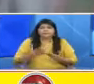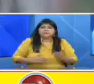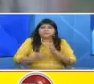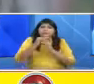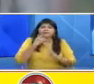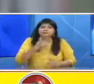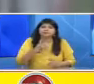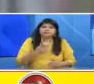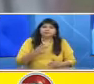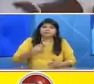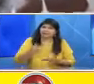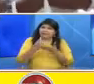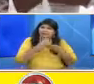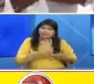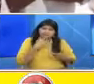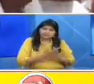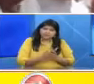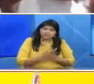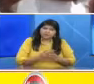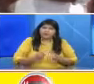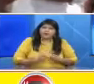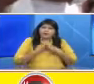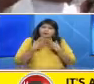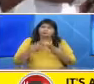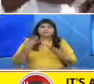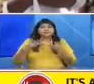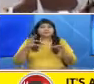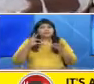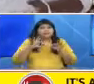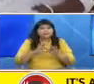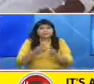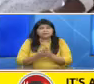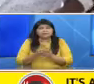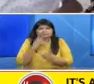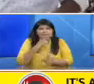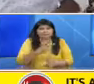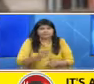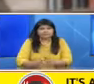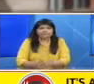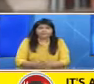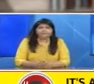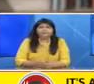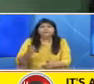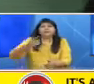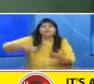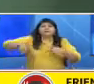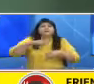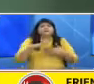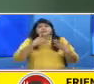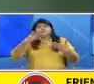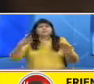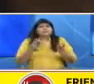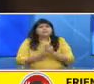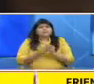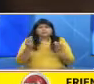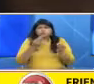हैं। सेवा भाव और आनंद भाव का अद्भुत मिलन नजर आता है। साथियों, ऐसी कई